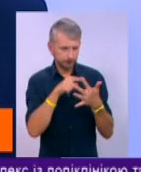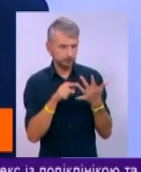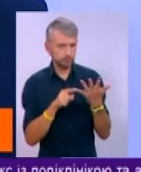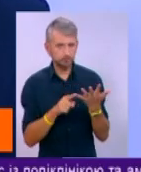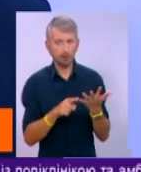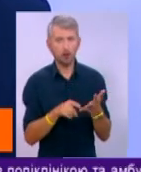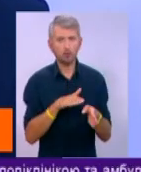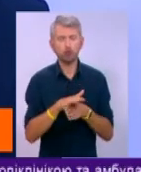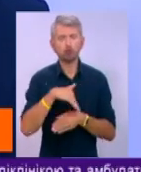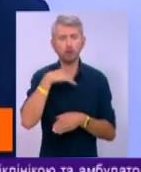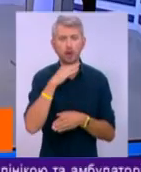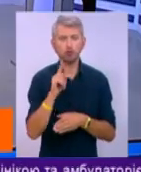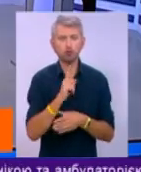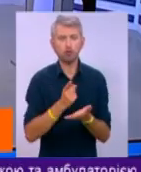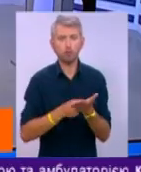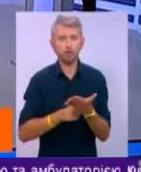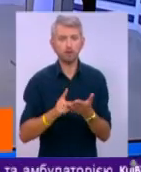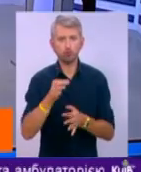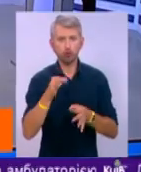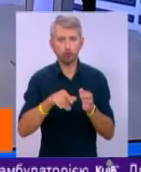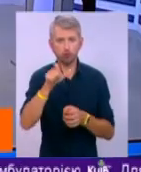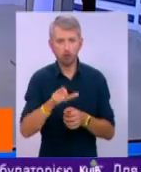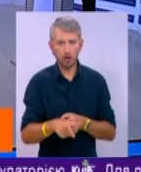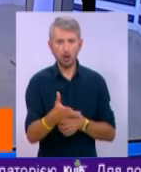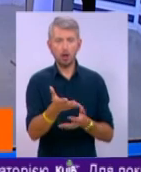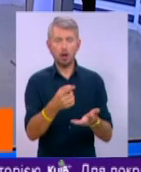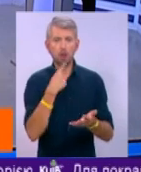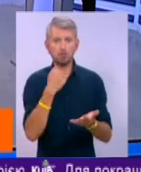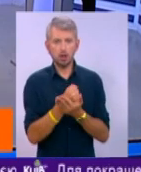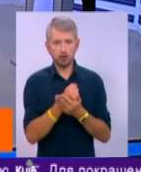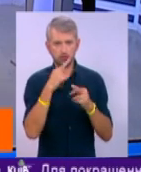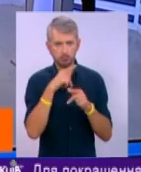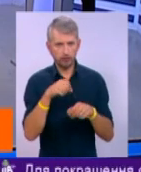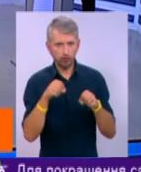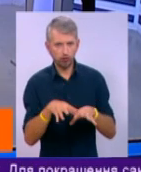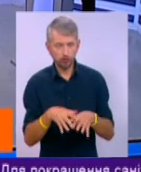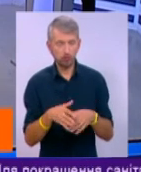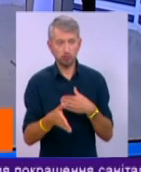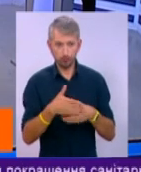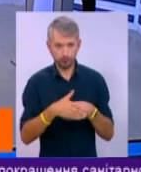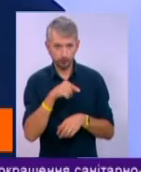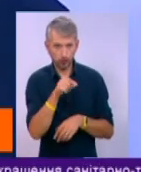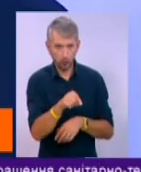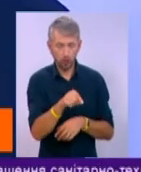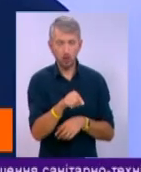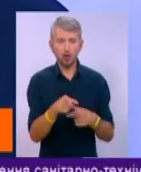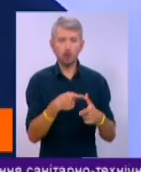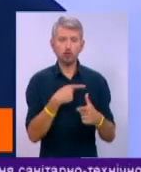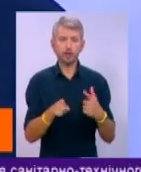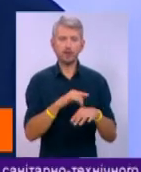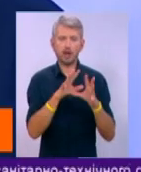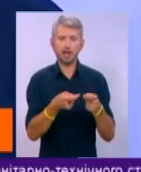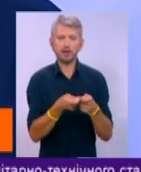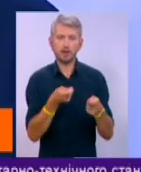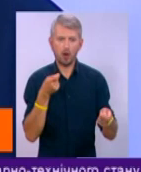абсолютно достатньо, щоб довести, що суддя прийняв неправосудне рішення, притягнути його до відповідальності, чи взагалі